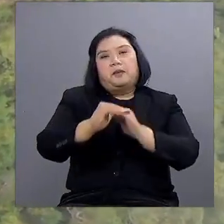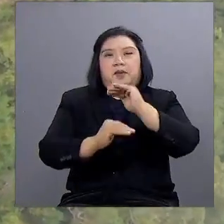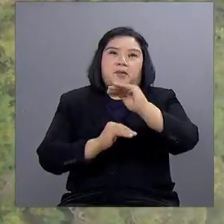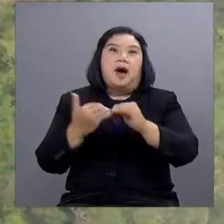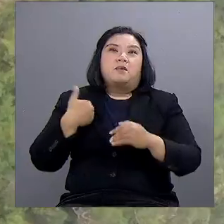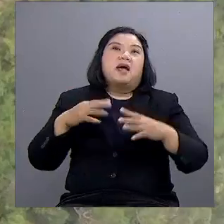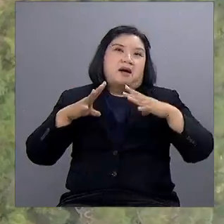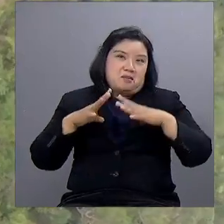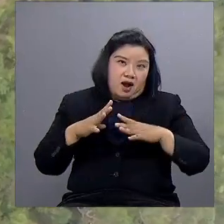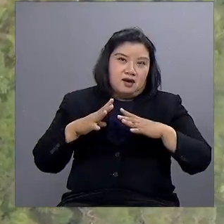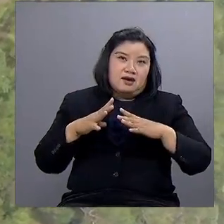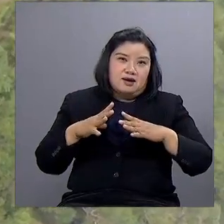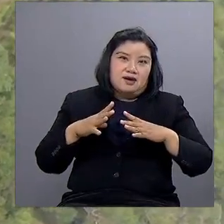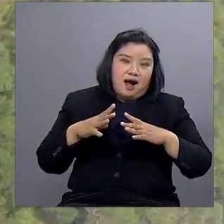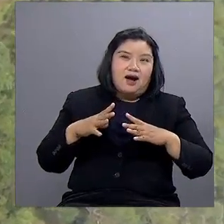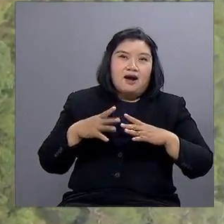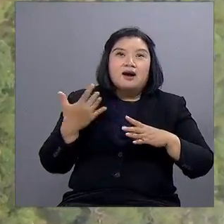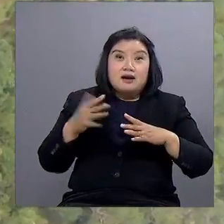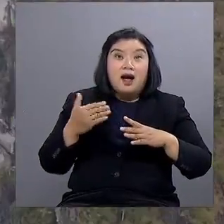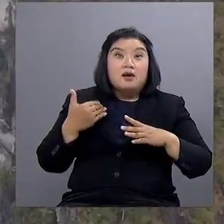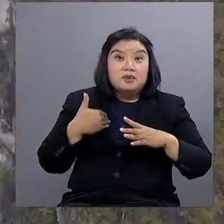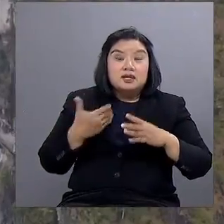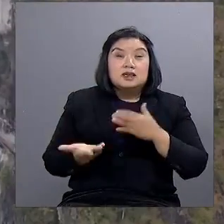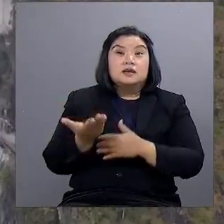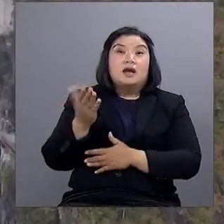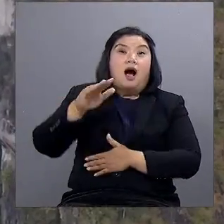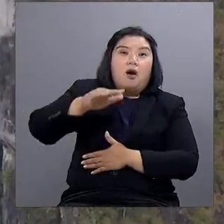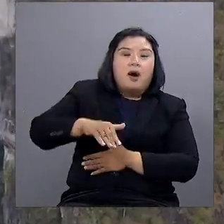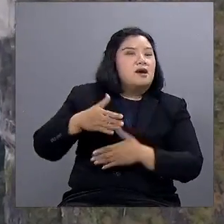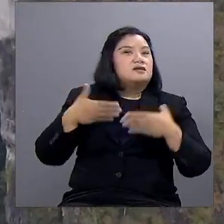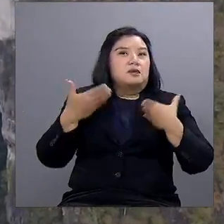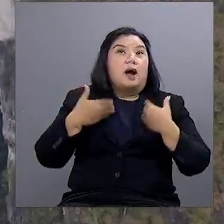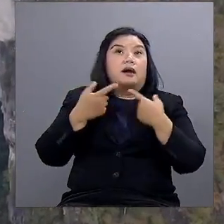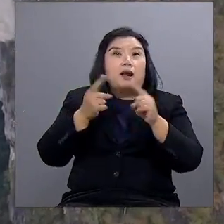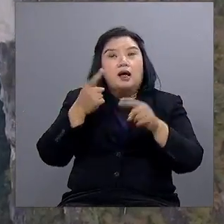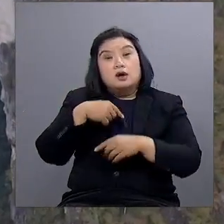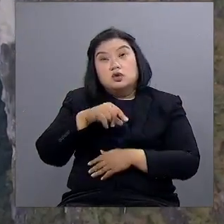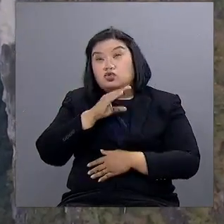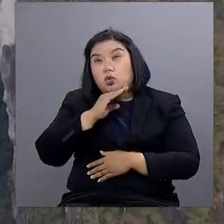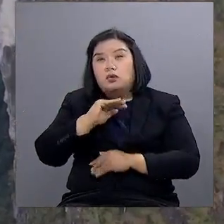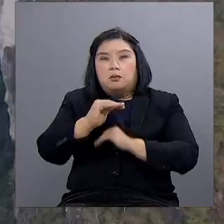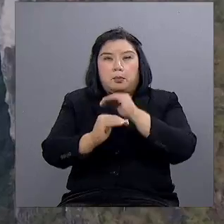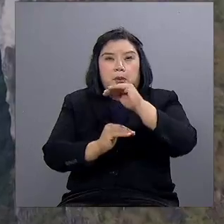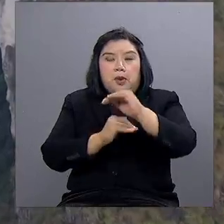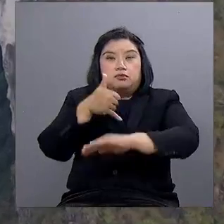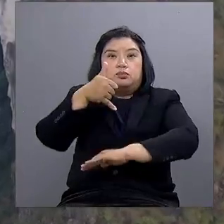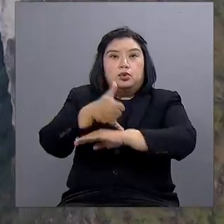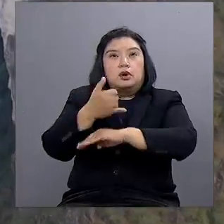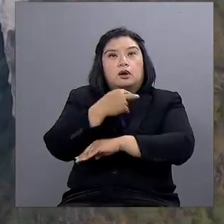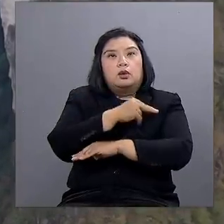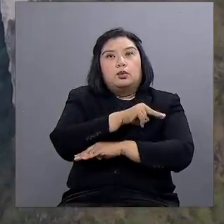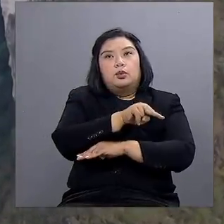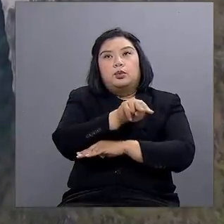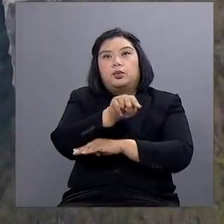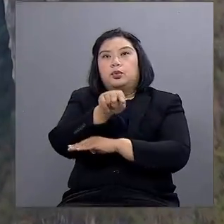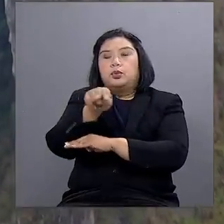ยุดนะฮะขึ้นเช้าถึงเย็นแน่นอนคุณผู้ชมแต่พอขึ้นไปถึงด้านบนแล้วเนี่ยดูวิวสิครับ คุ้ม มาก360องศาแล้ววิวสวย